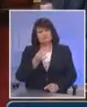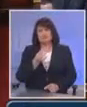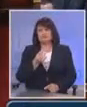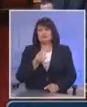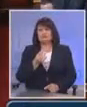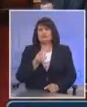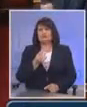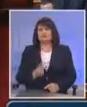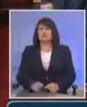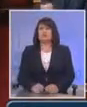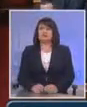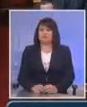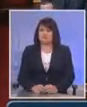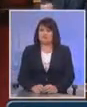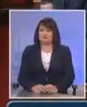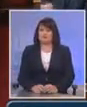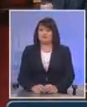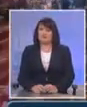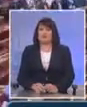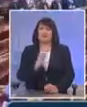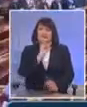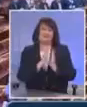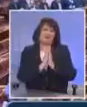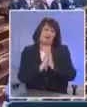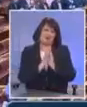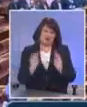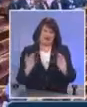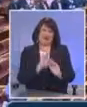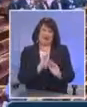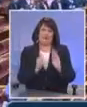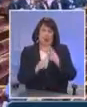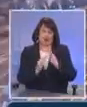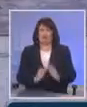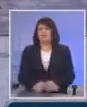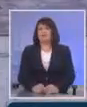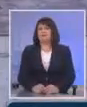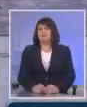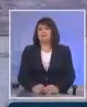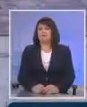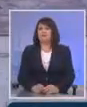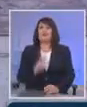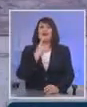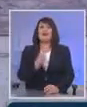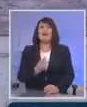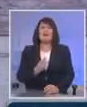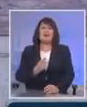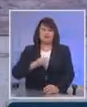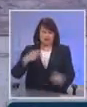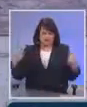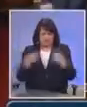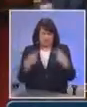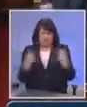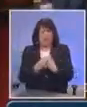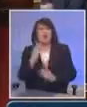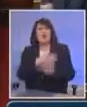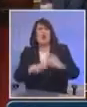Δημοκρατικής Συμπαράταξης, είναι δυνατόν λίγο ησυχία. Ευχαριστώ. Ότι είναι παραφύσιν, ότι είναι παράτερη, ότι κουράζει